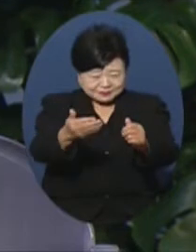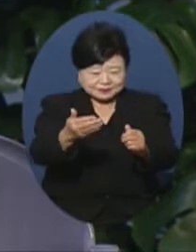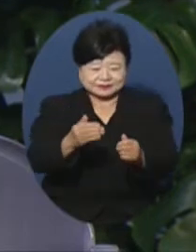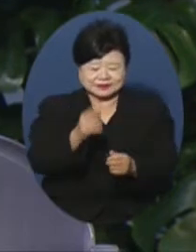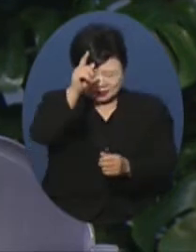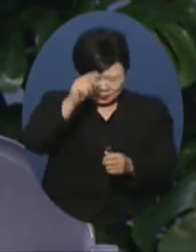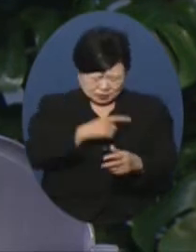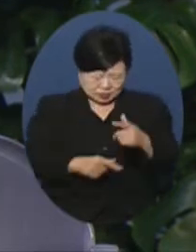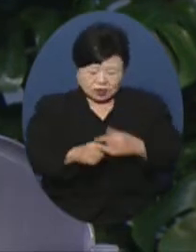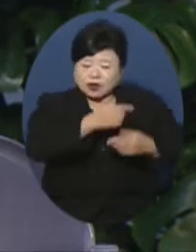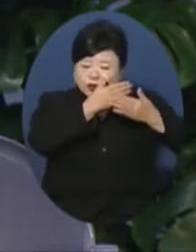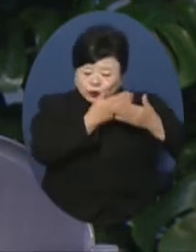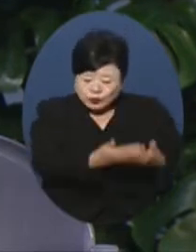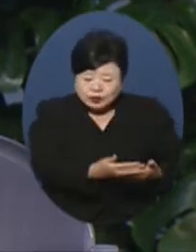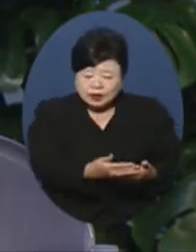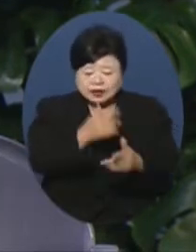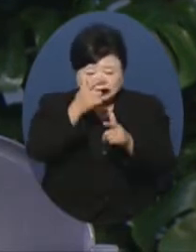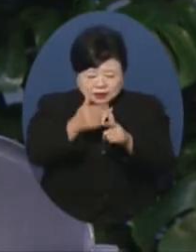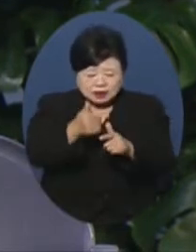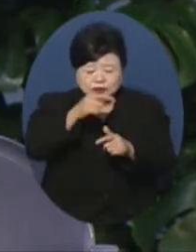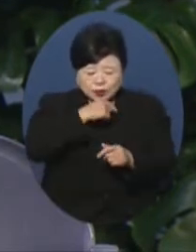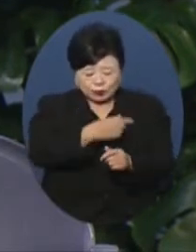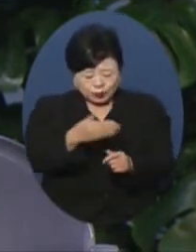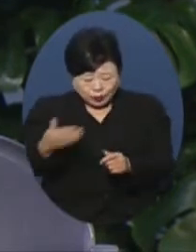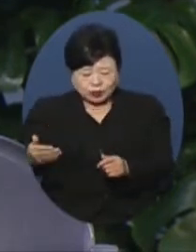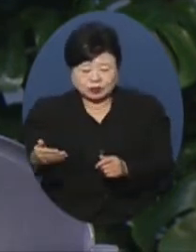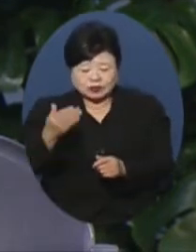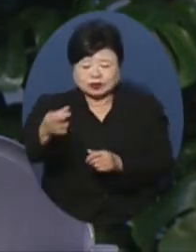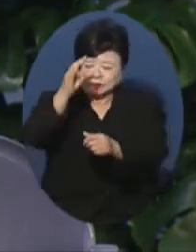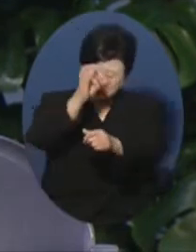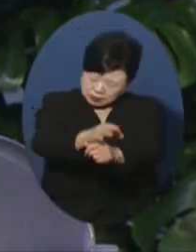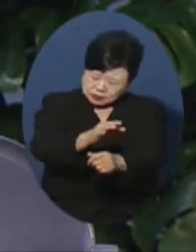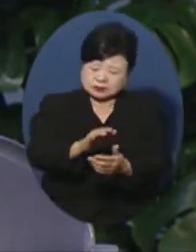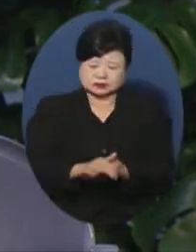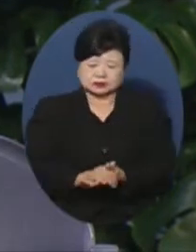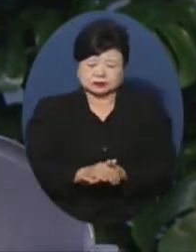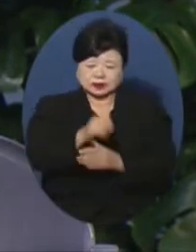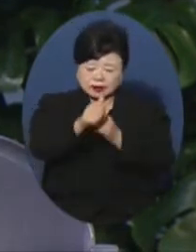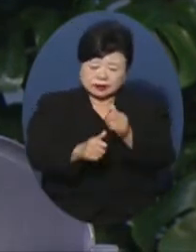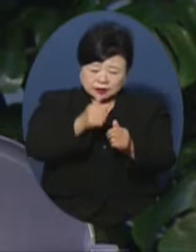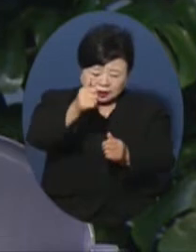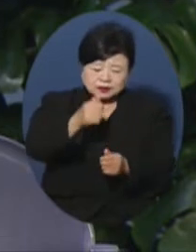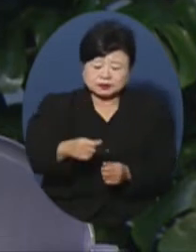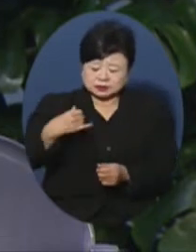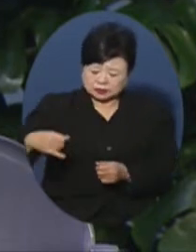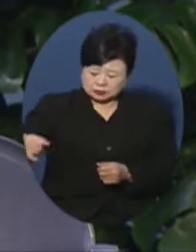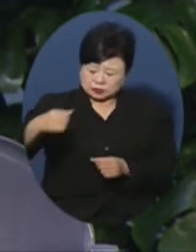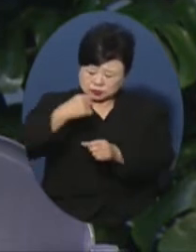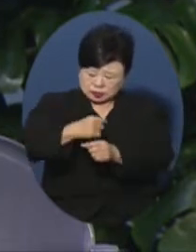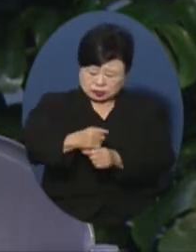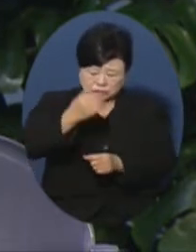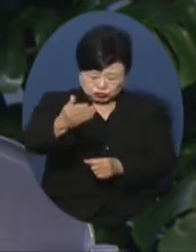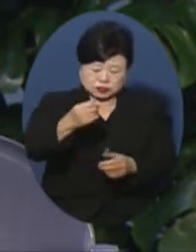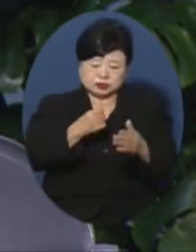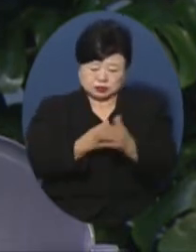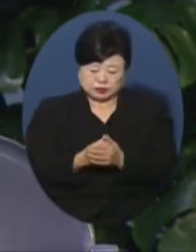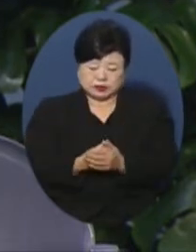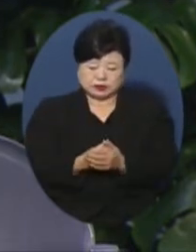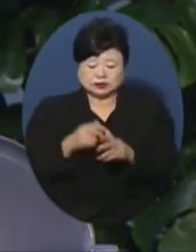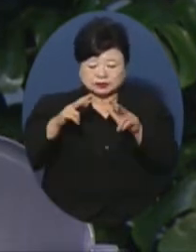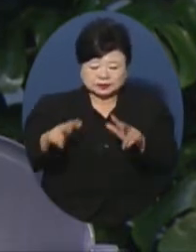하나님께서 천하보다 귀한 예수님의 보혈로 여러분을 사서 하나님의 자녀로 삼으셨기